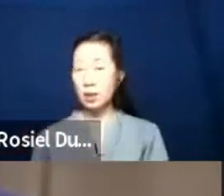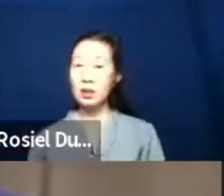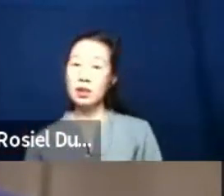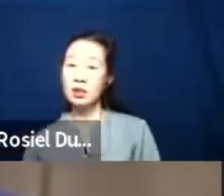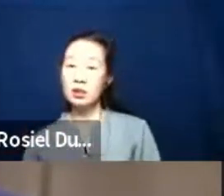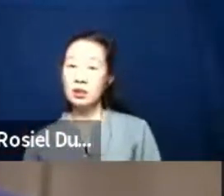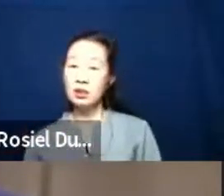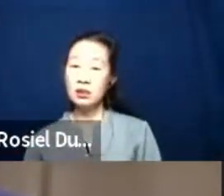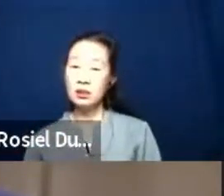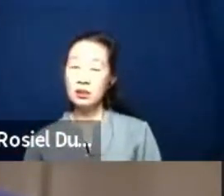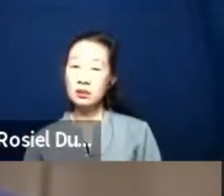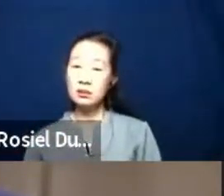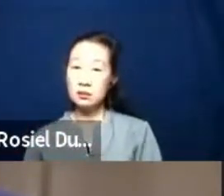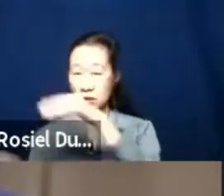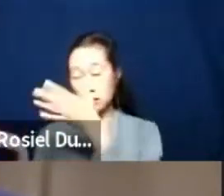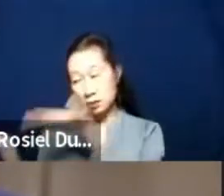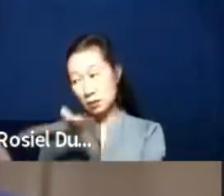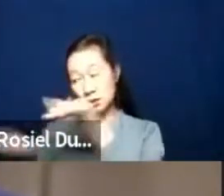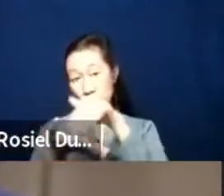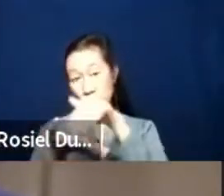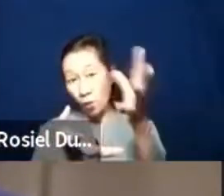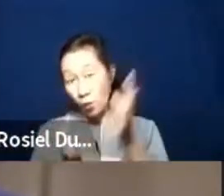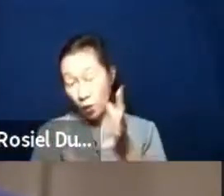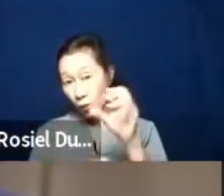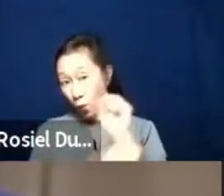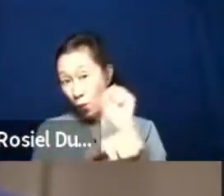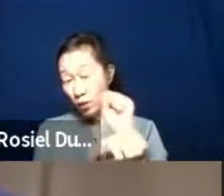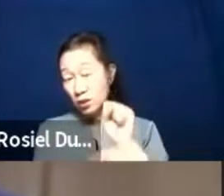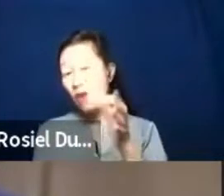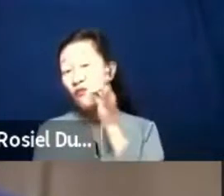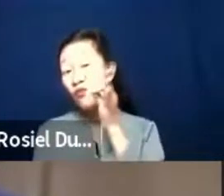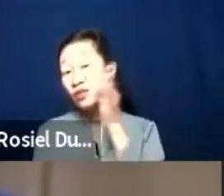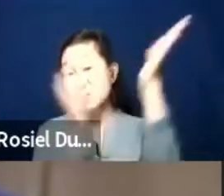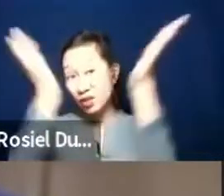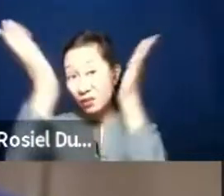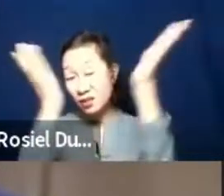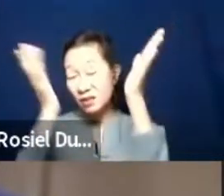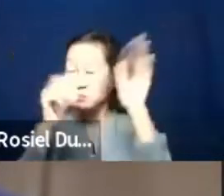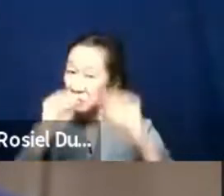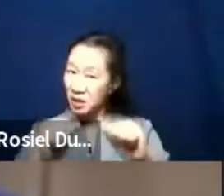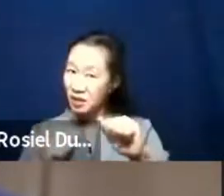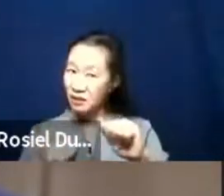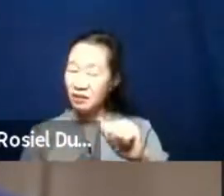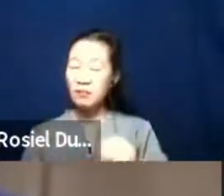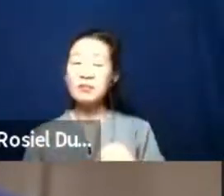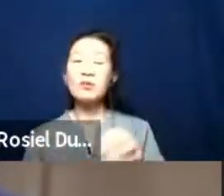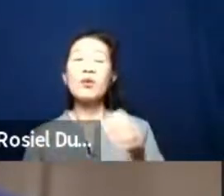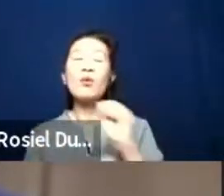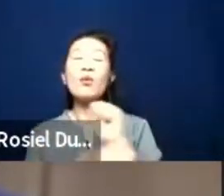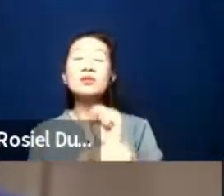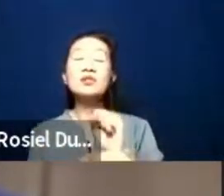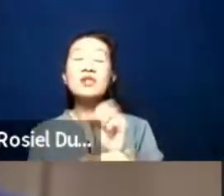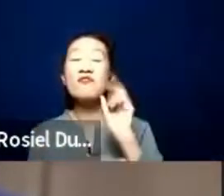itong estudyanteng ito, gusto niyang magtrabaho sa food services. Maaring gusto niyang magtrabaho sa isang fast